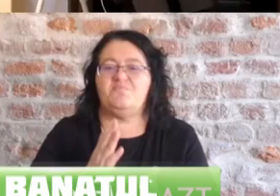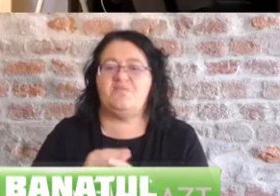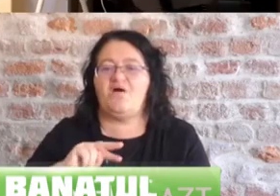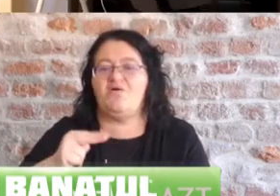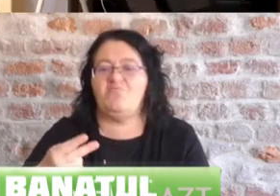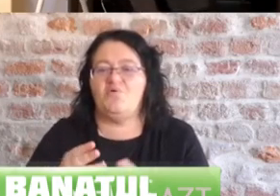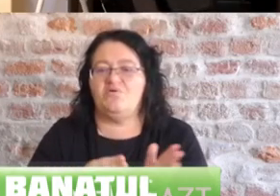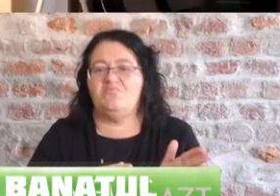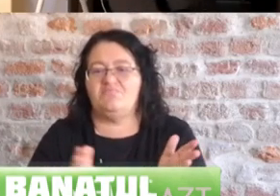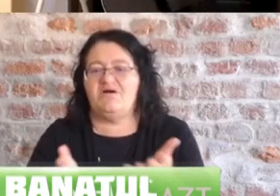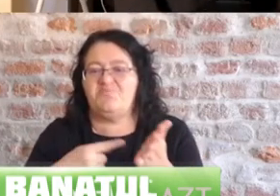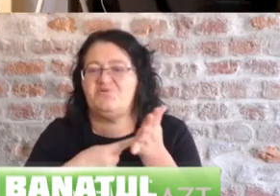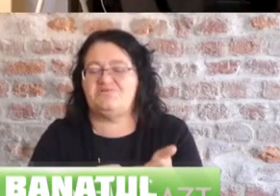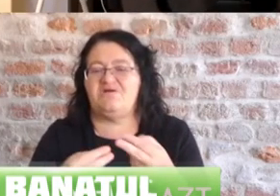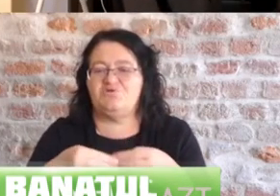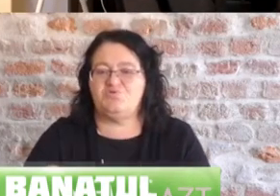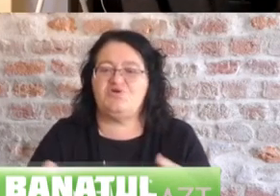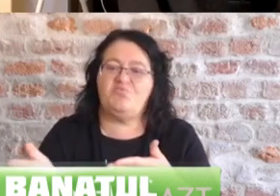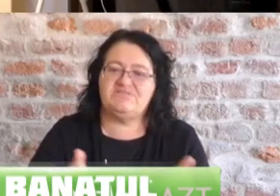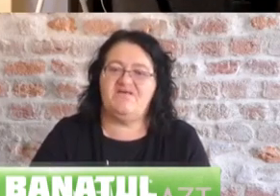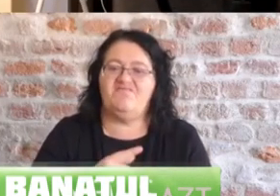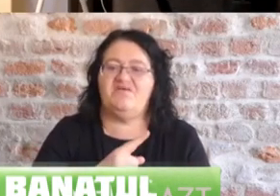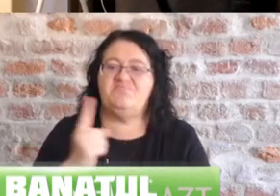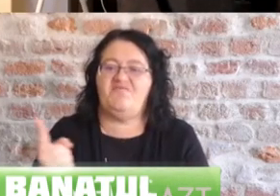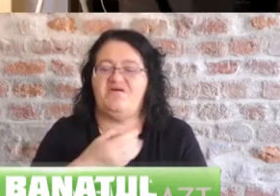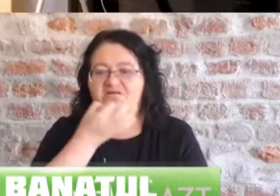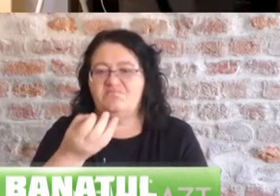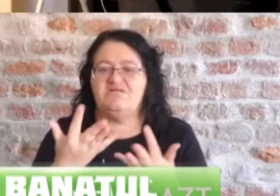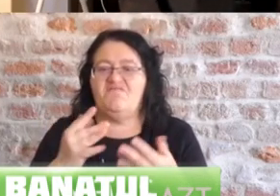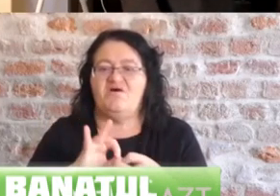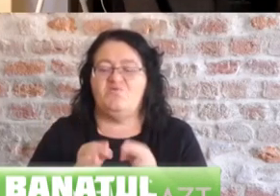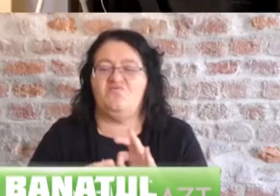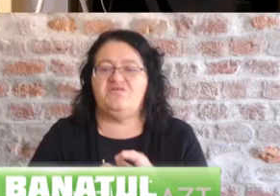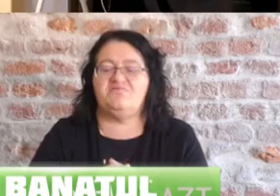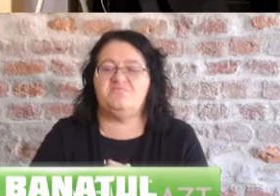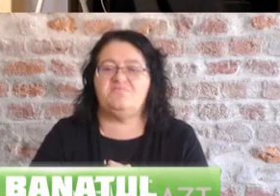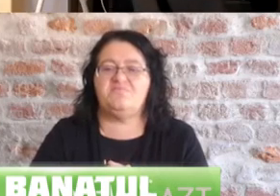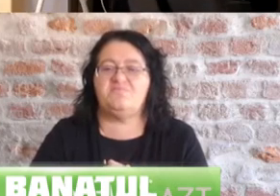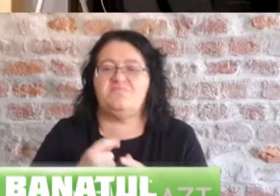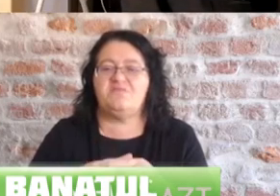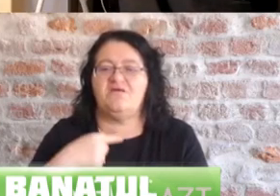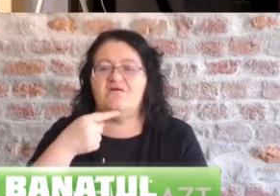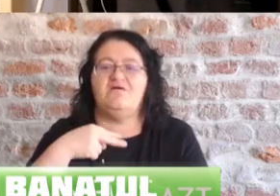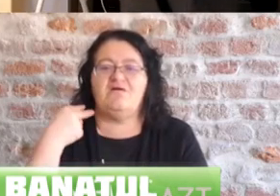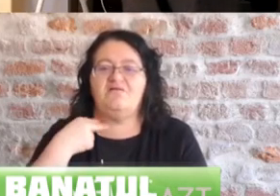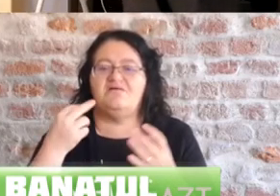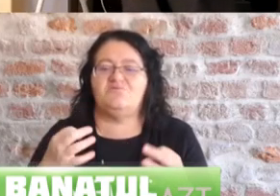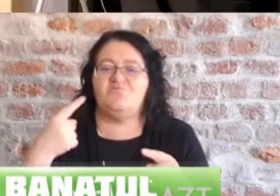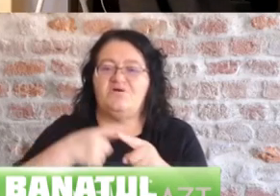Apoi o să trec așa repede prin tot jurul și apoi o să invit pe fiecare să adreseze câteva cuvinte. Va fi și în limba engleză,